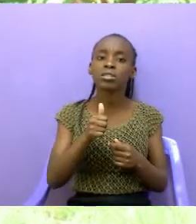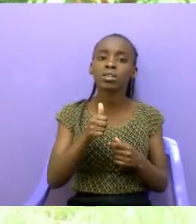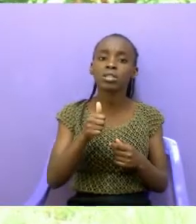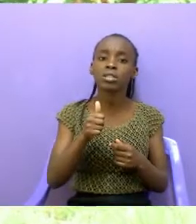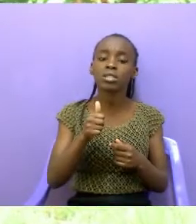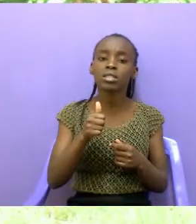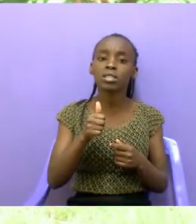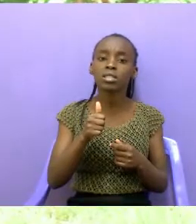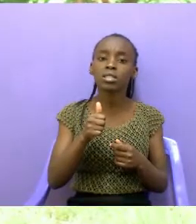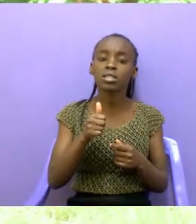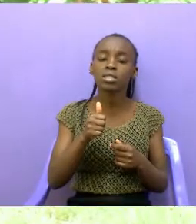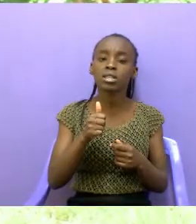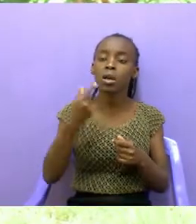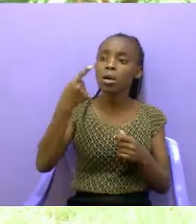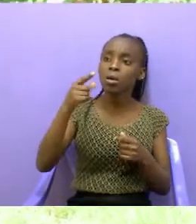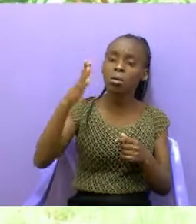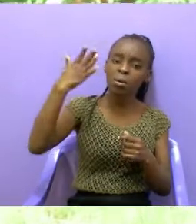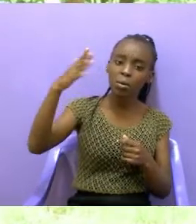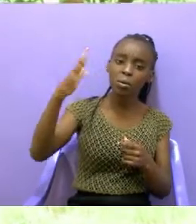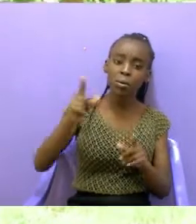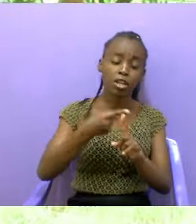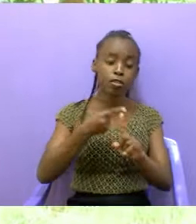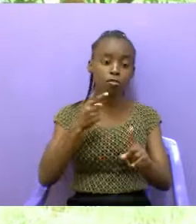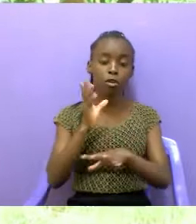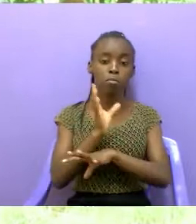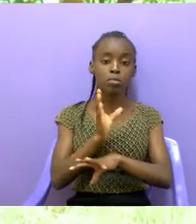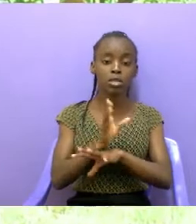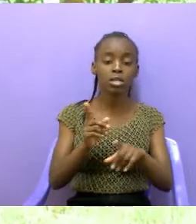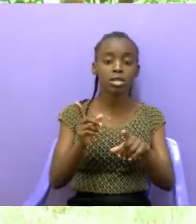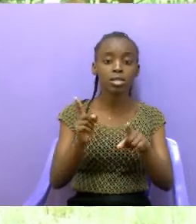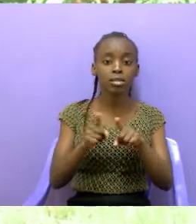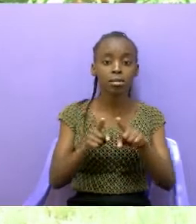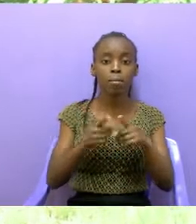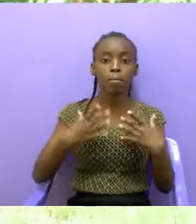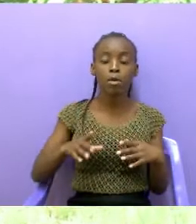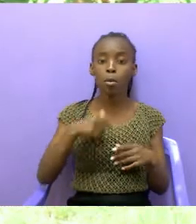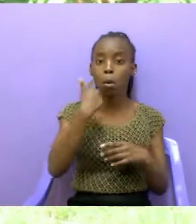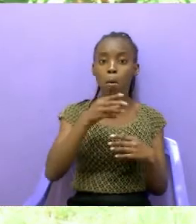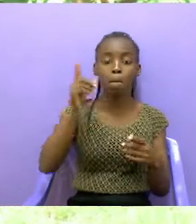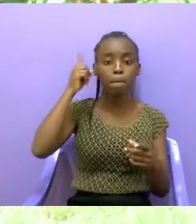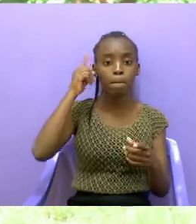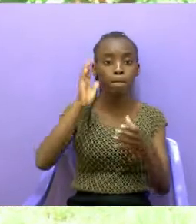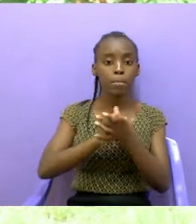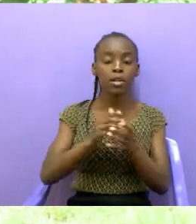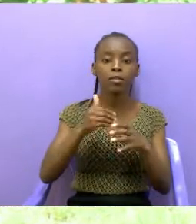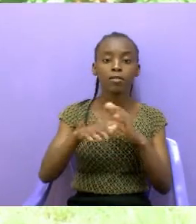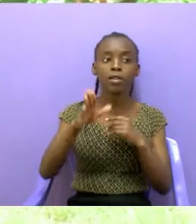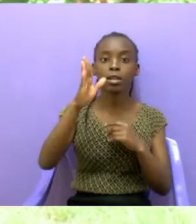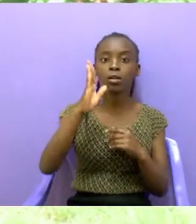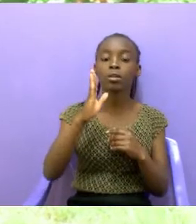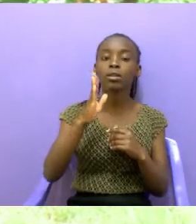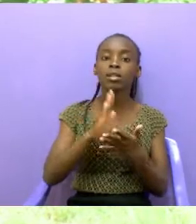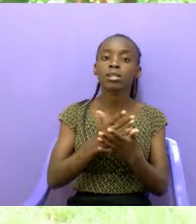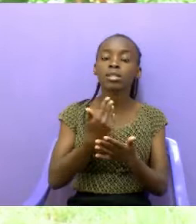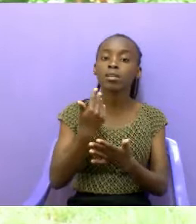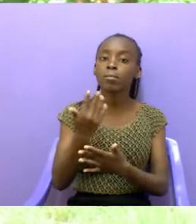wokovu. Usijitoe kanisani. Usijiondoe kwa kundi la watakatifu. Maana kuna vitu imekushikia ambayo